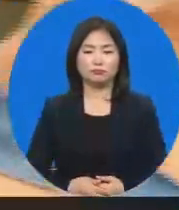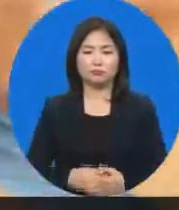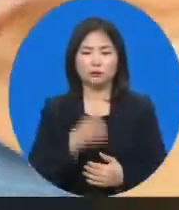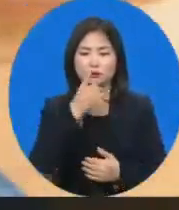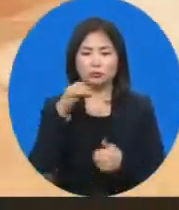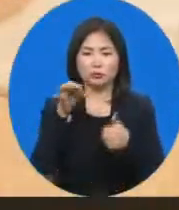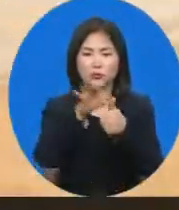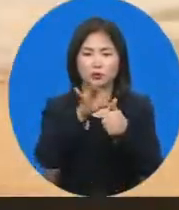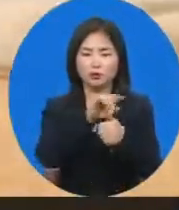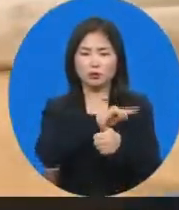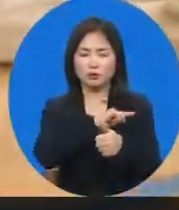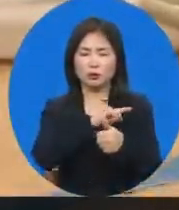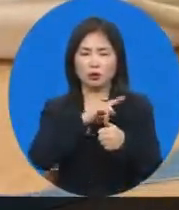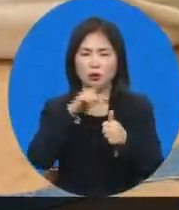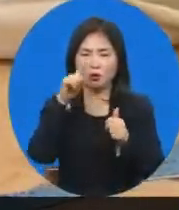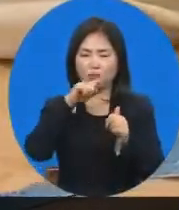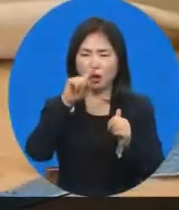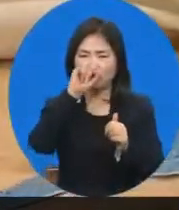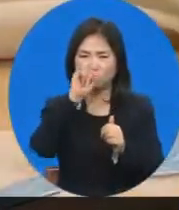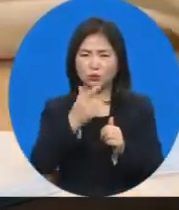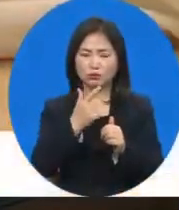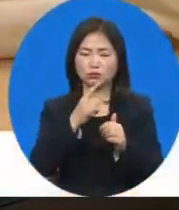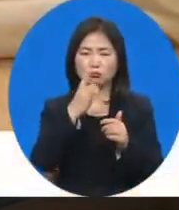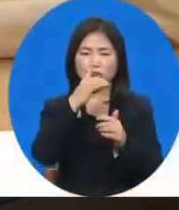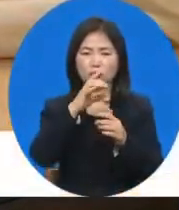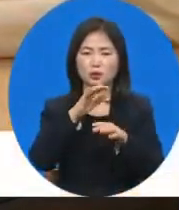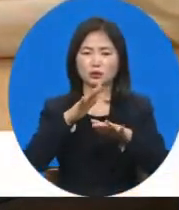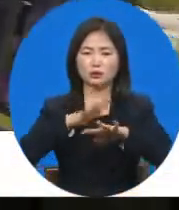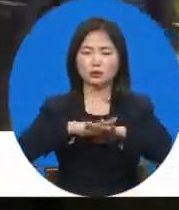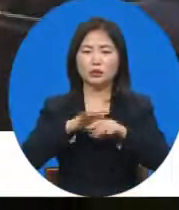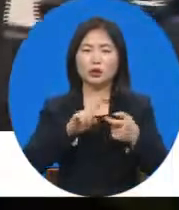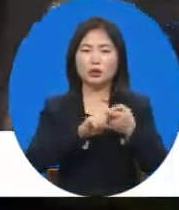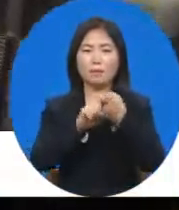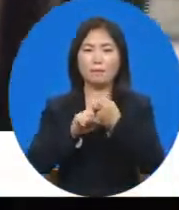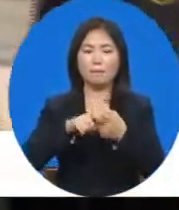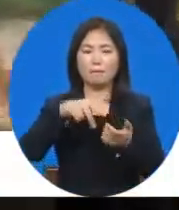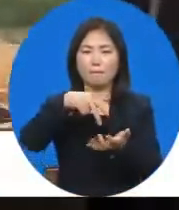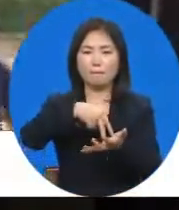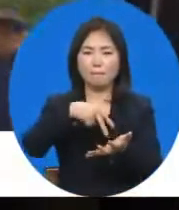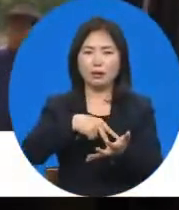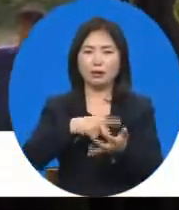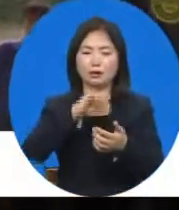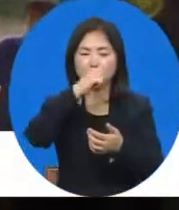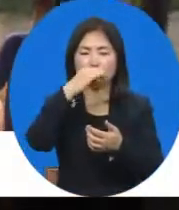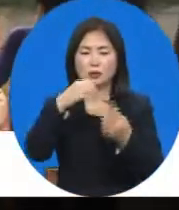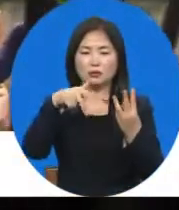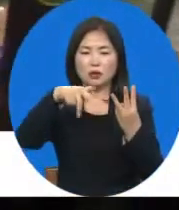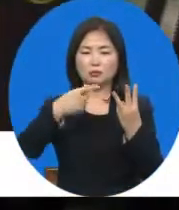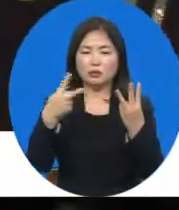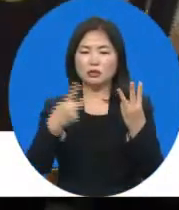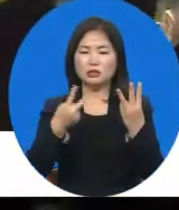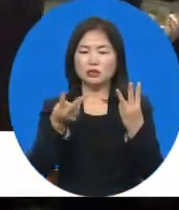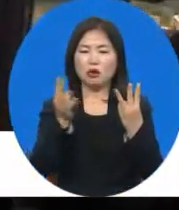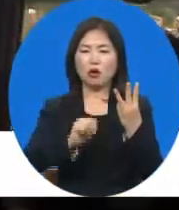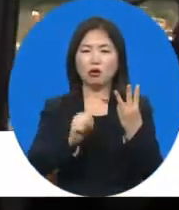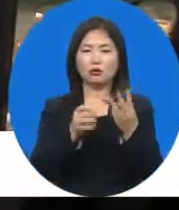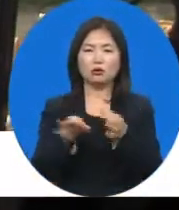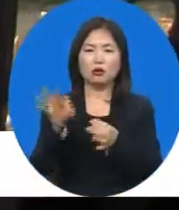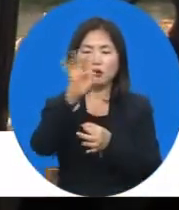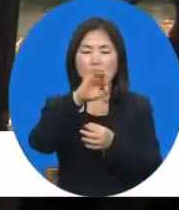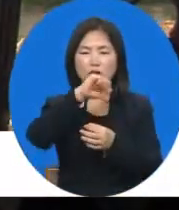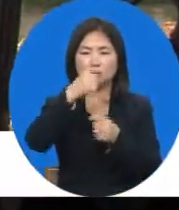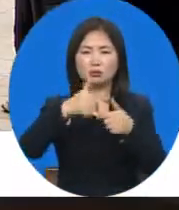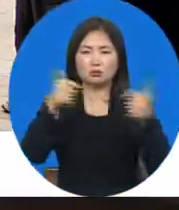꿀 제 개편의 가장 부정적인 쌀전업농 충 앙 연합회는 직불제 예산 3조 2000억원 이상을 요구하고